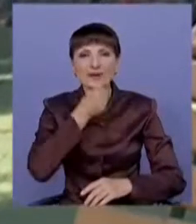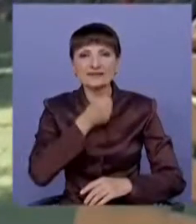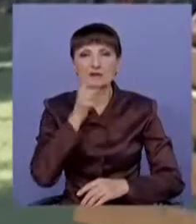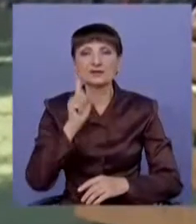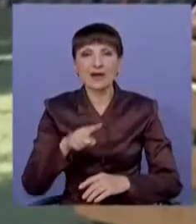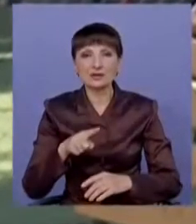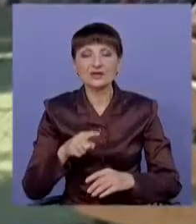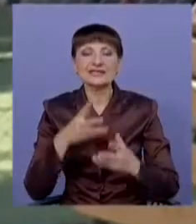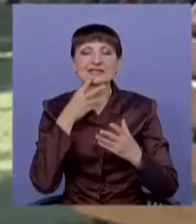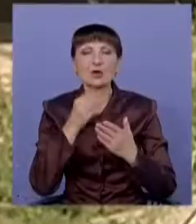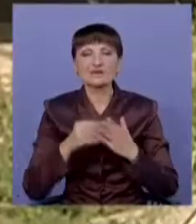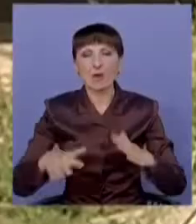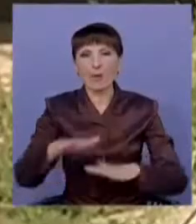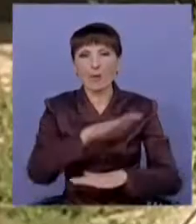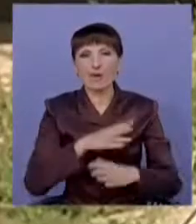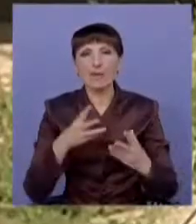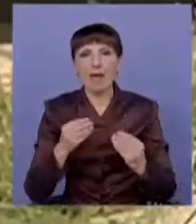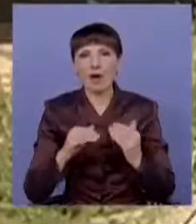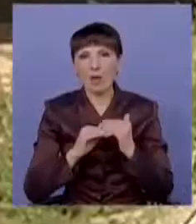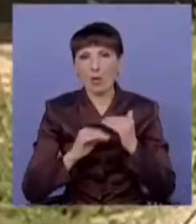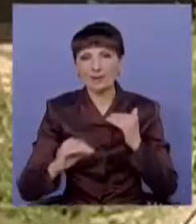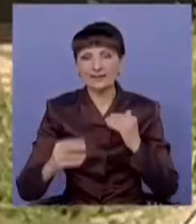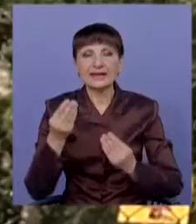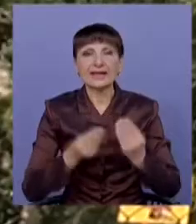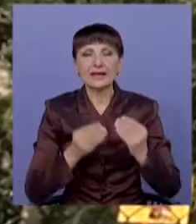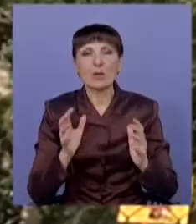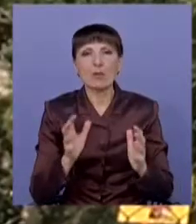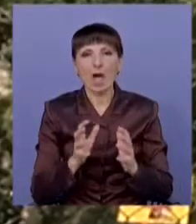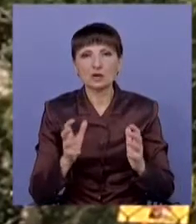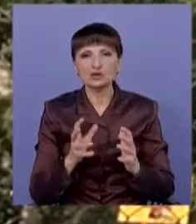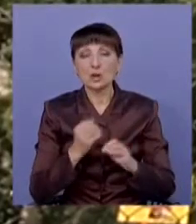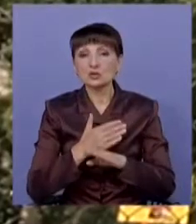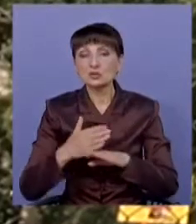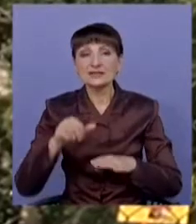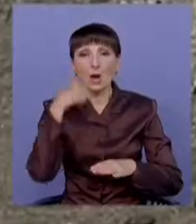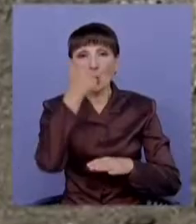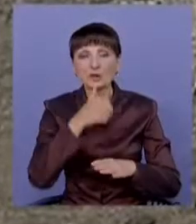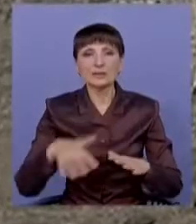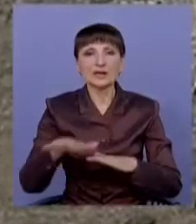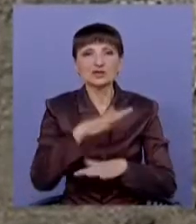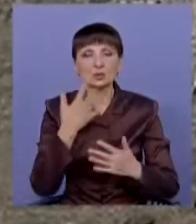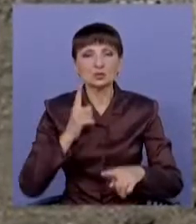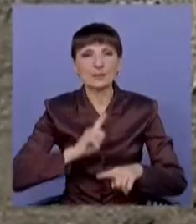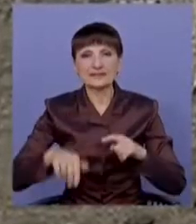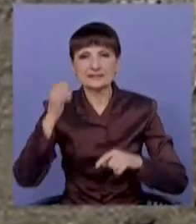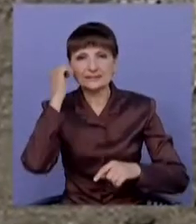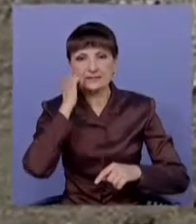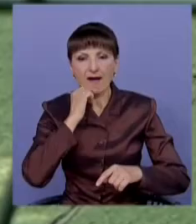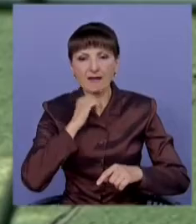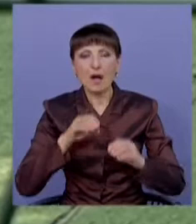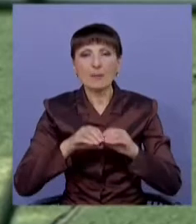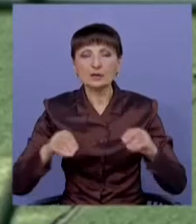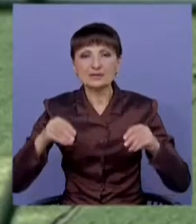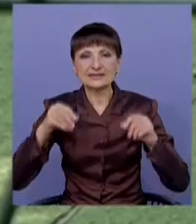вовсе разбили собственное поле с мягким покрытием для игр с мячом. Однако спустя всего год площадка начала быстро ветшать. Бордюры сыпятся,